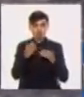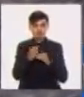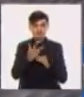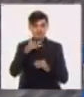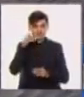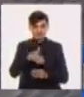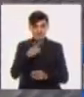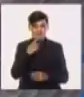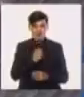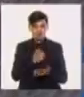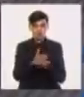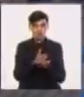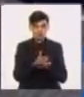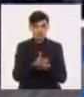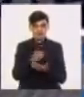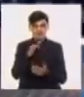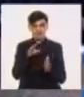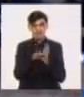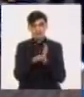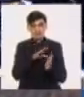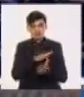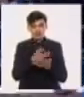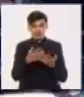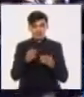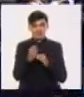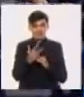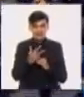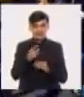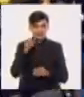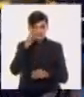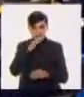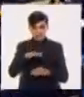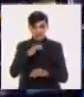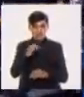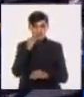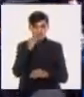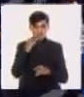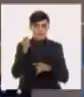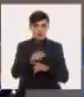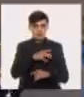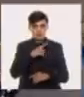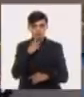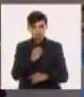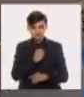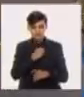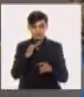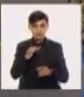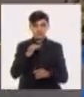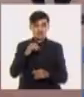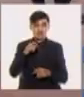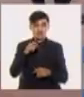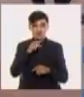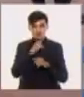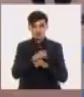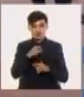13 тысяч военнослужащих, в их числе парадные расчеты 13 стран. В Москву приехали солдаты и офицеры Армении, Азербайджана,